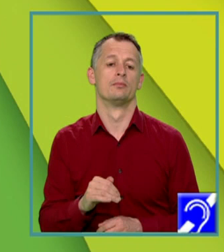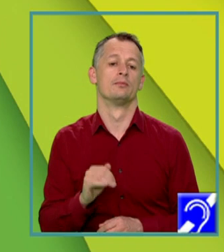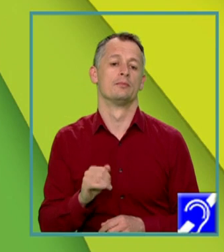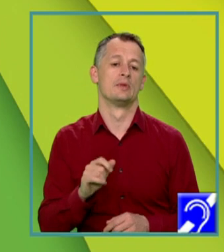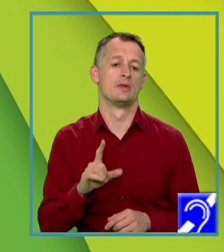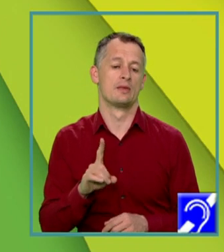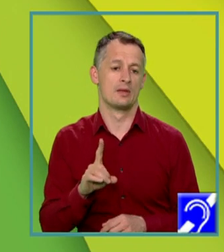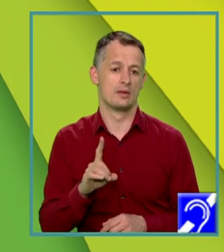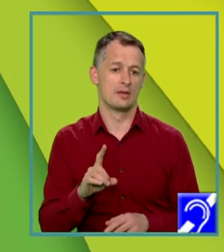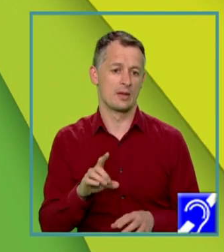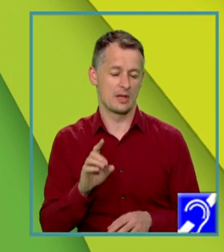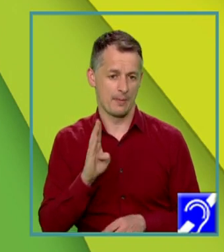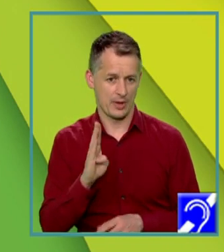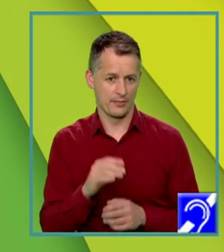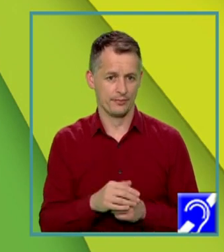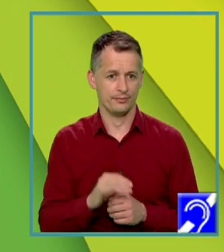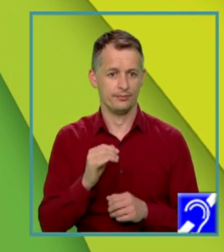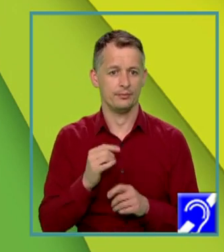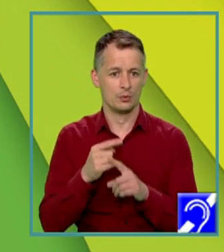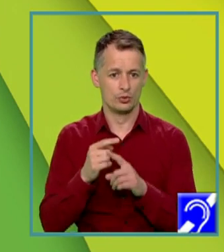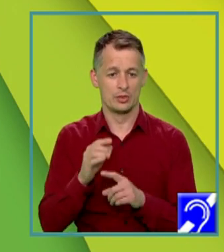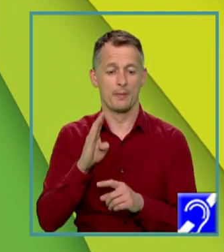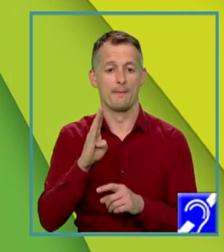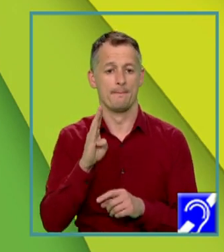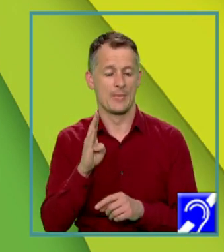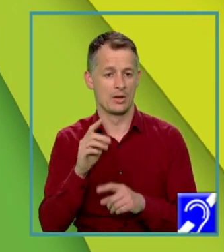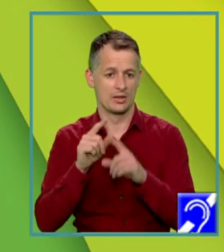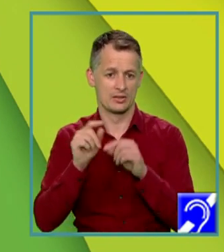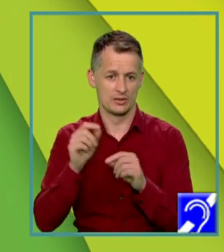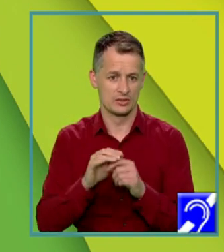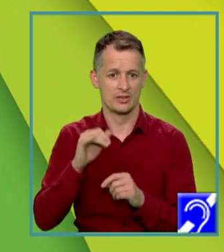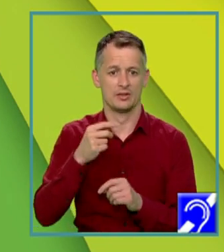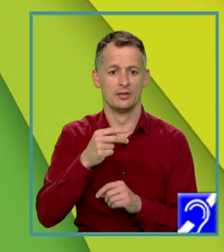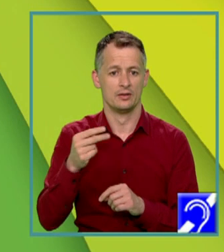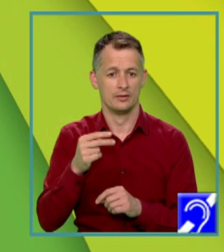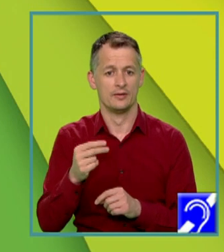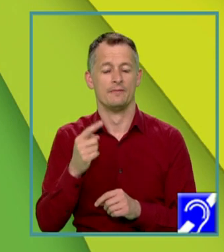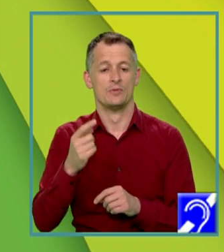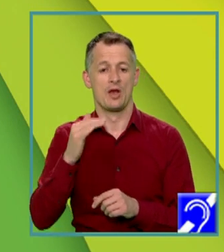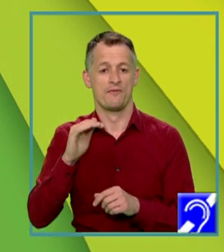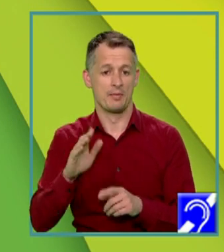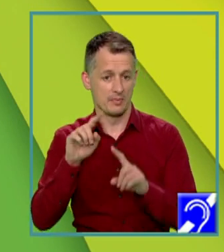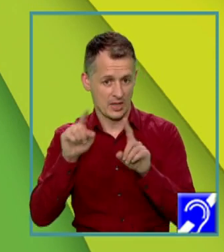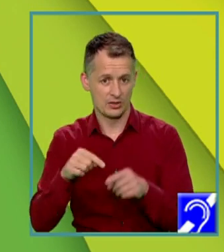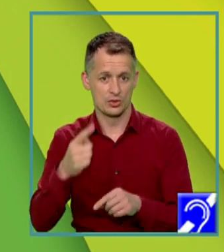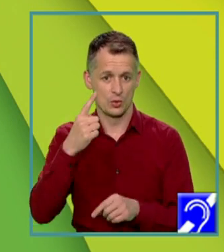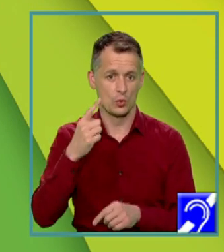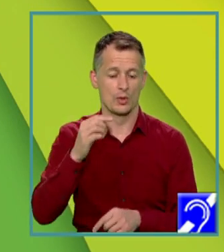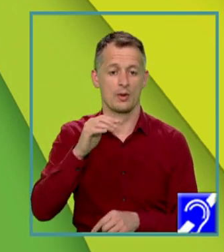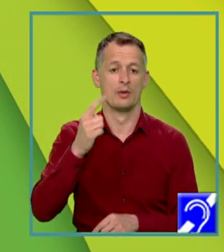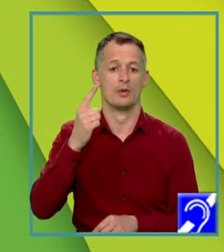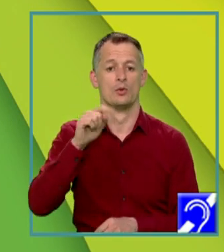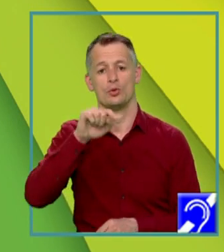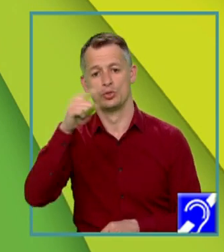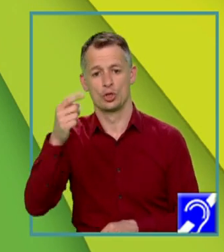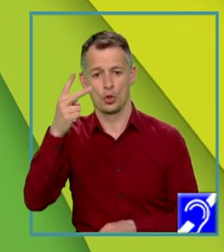mulțumit cu adjunct a matricei b și obținem Matrice pătratică de ordinul doi și are prima linie romantic la 1 și 2